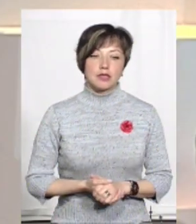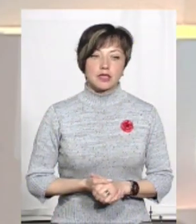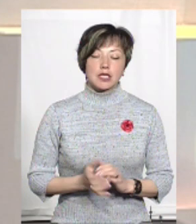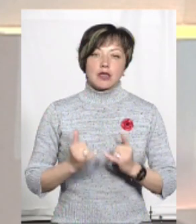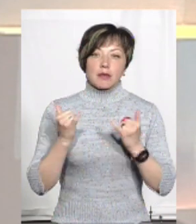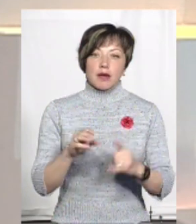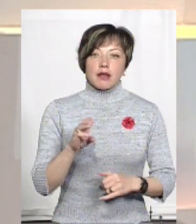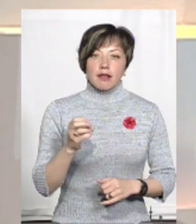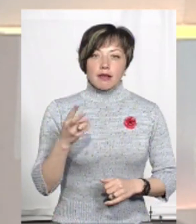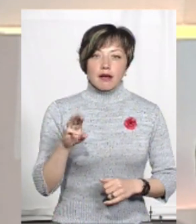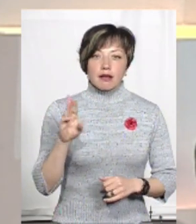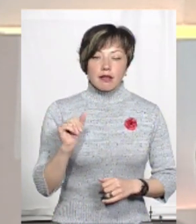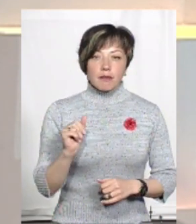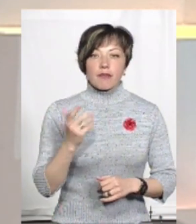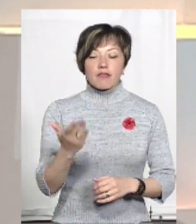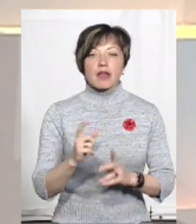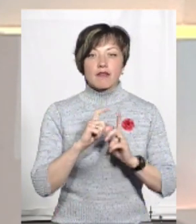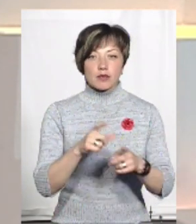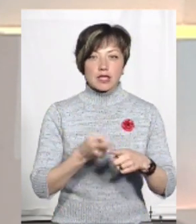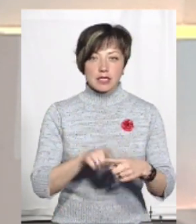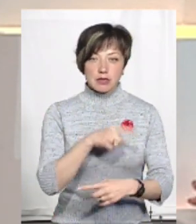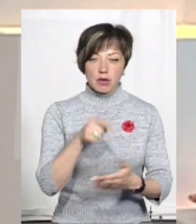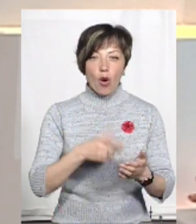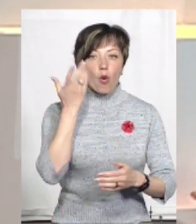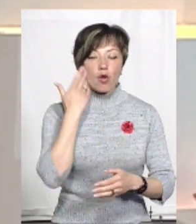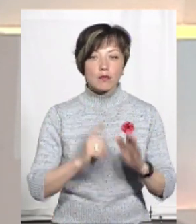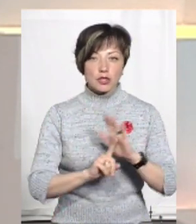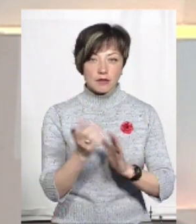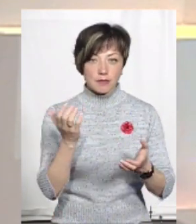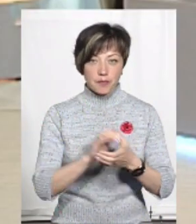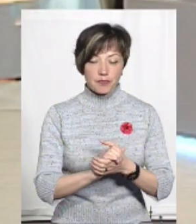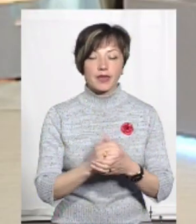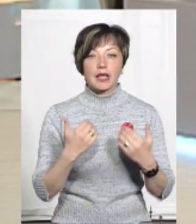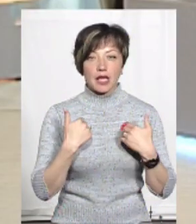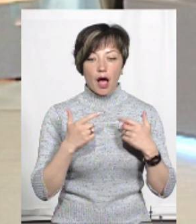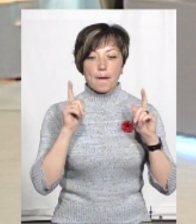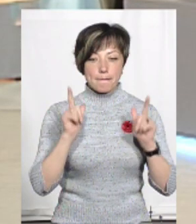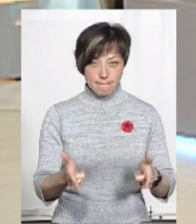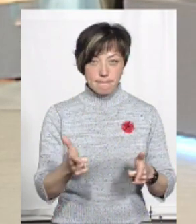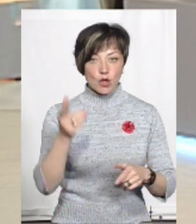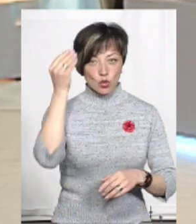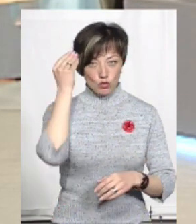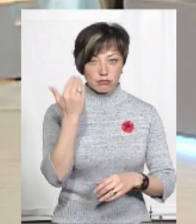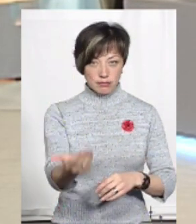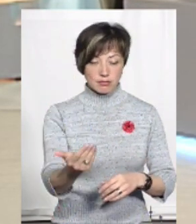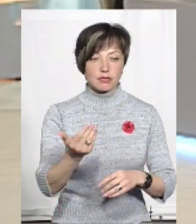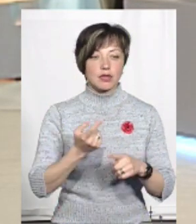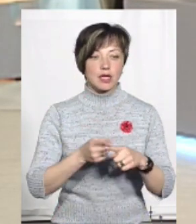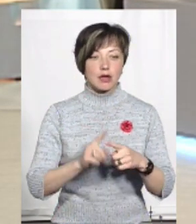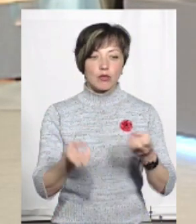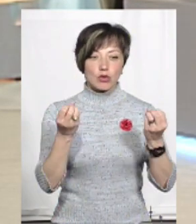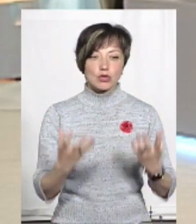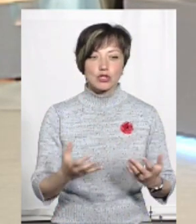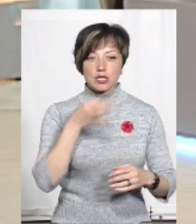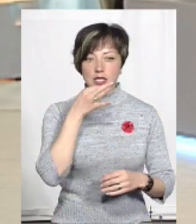Пані Тетяно, а ви як відповісте на це запитання? Коли почалось? Я поділяю думку з цього приводу. І щоб